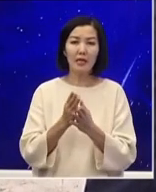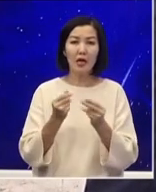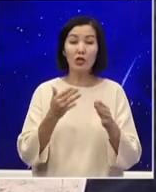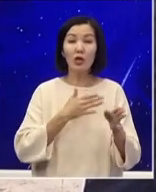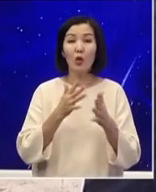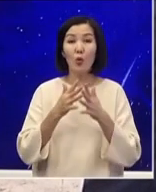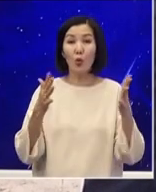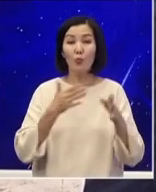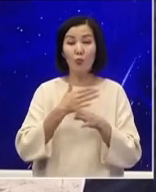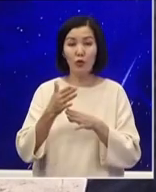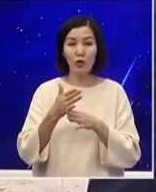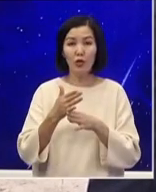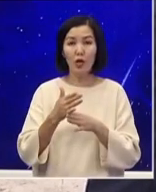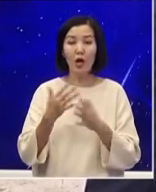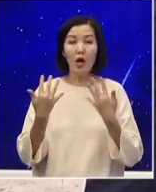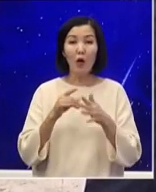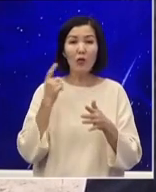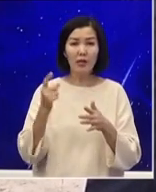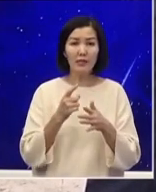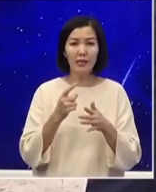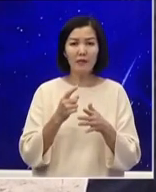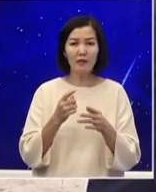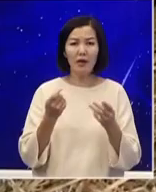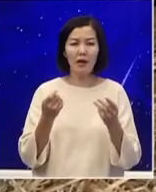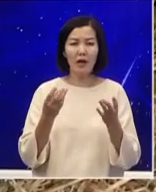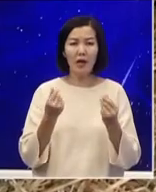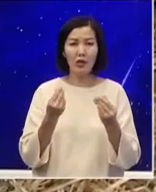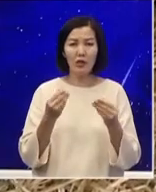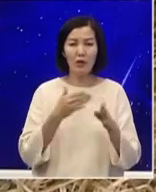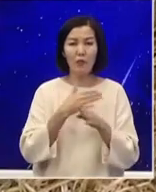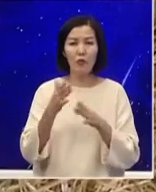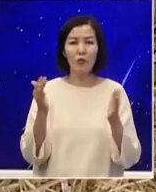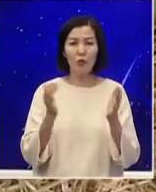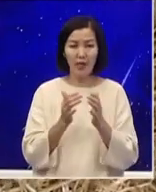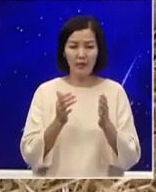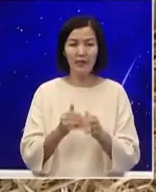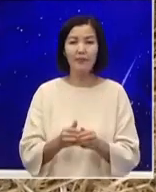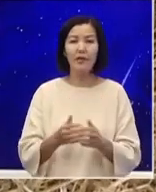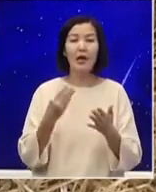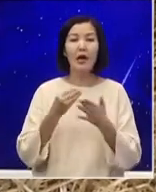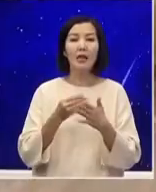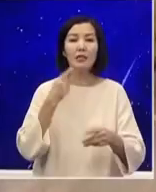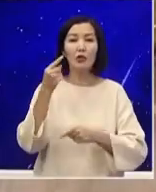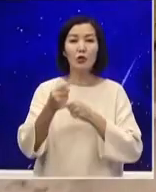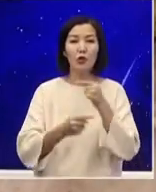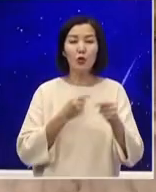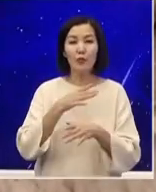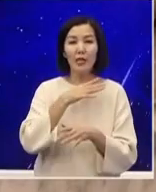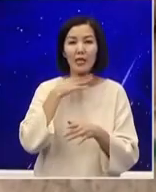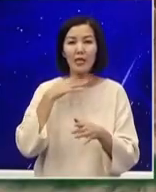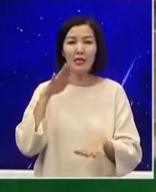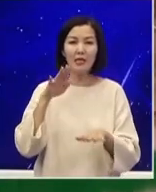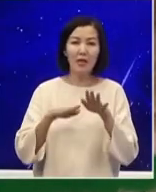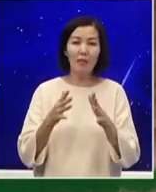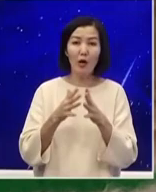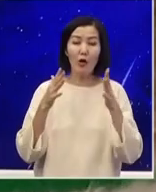бөлінеді, именно осы ауыл жағына тым аз болып тұрды. Мал басын көбейту, оның ішінде асыл тұқымды етті қойлар өсіру заман